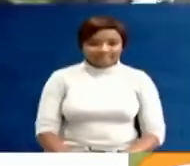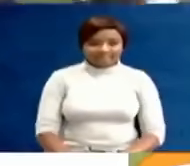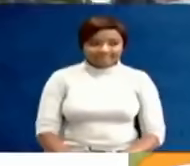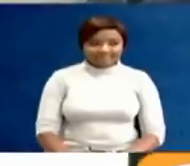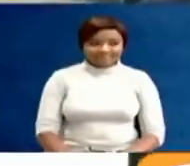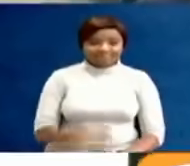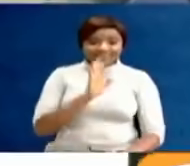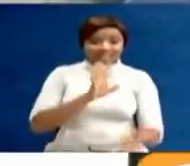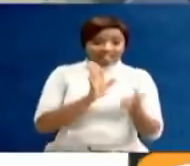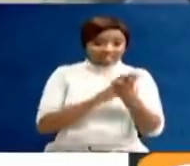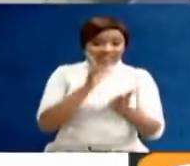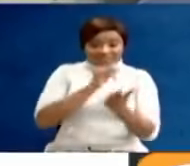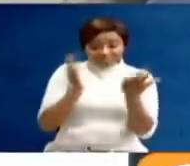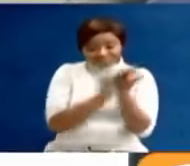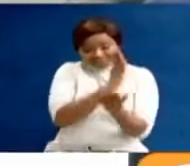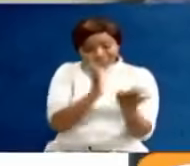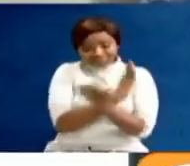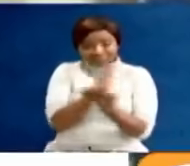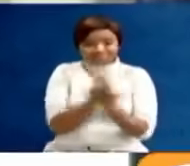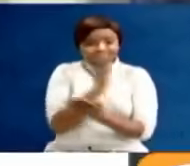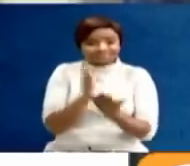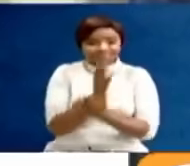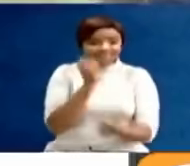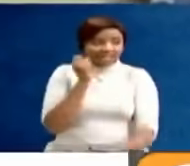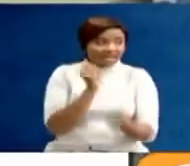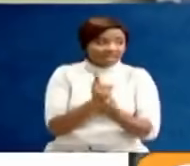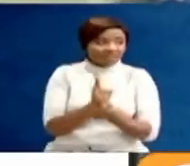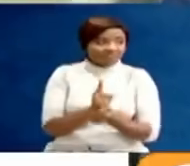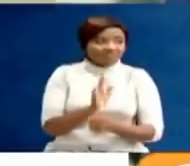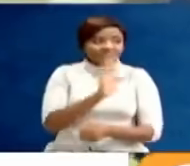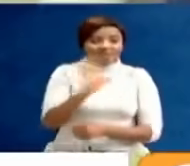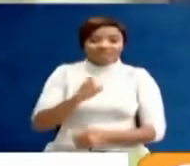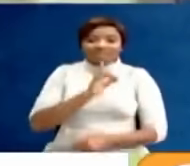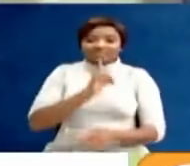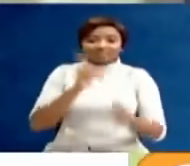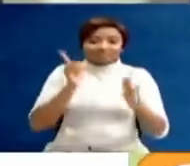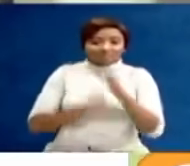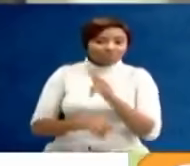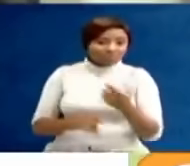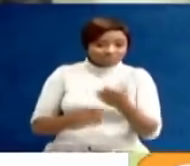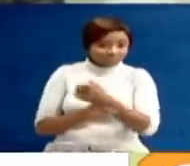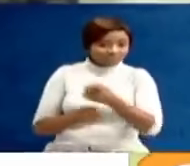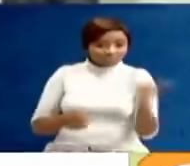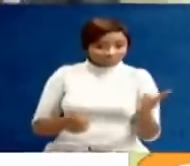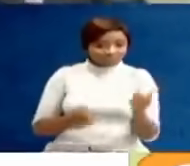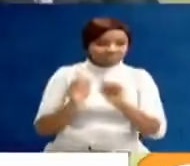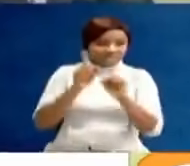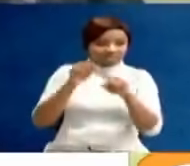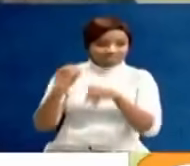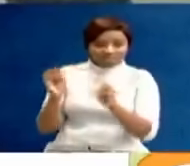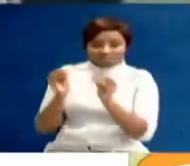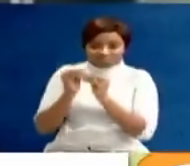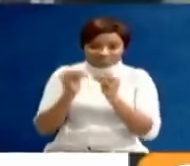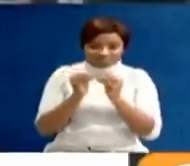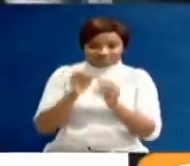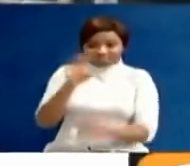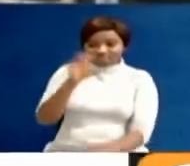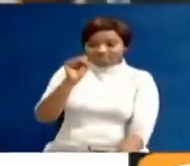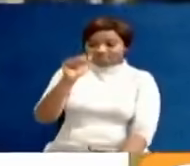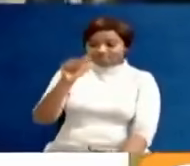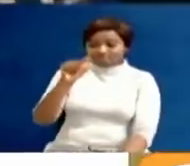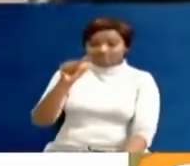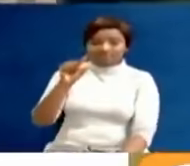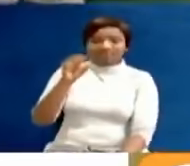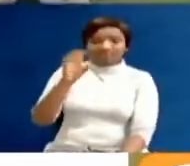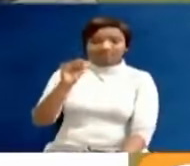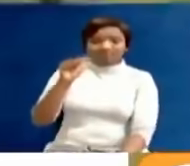Katika barua ya kurasa 11, wabunge hao wanadai kutoalikwa kuhudhuria mkutano wa rais huko Sagana Jumamosi hii,